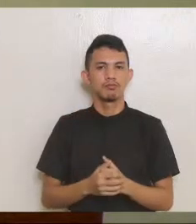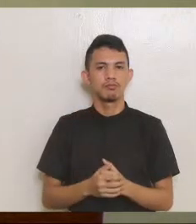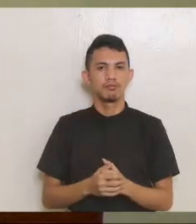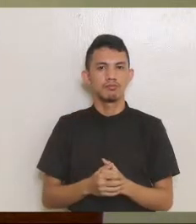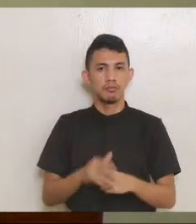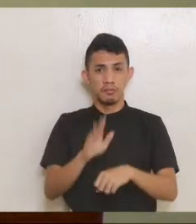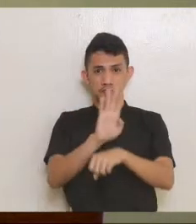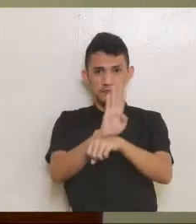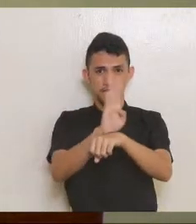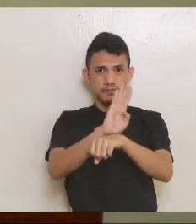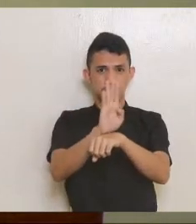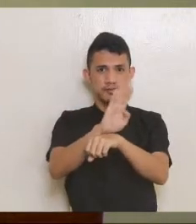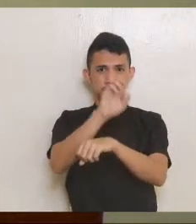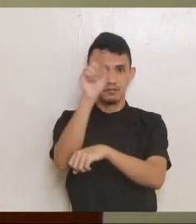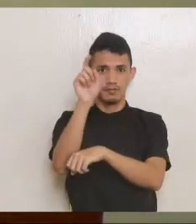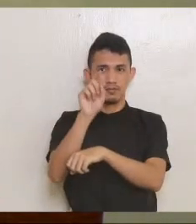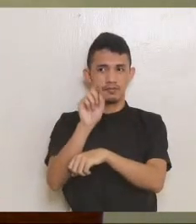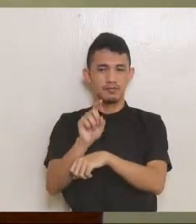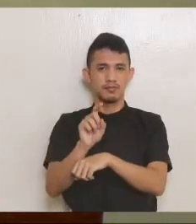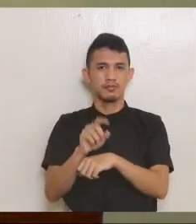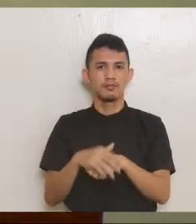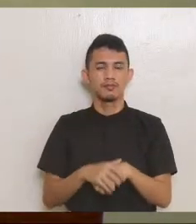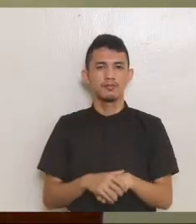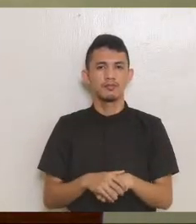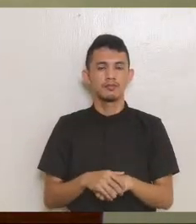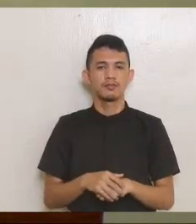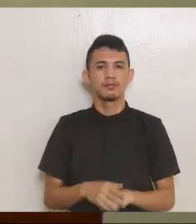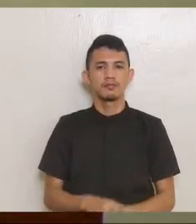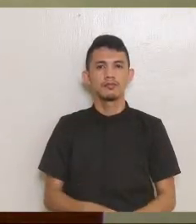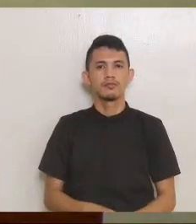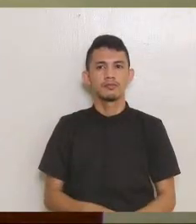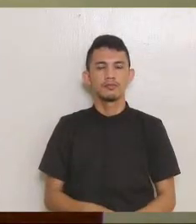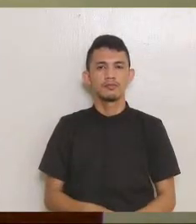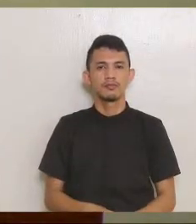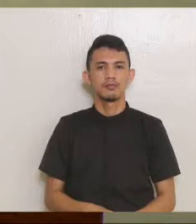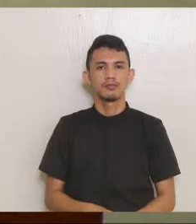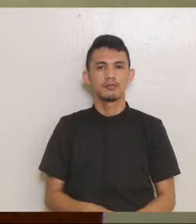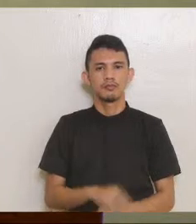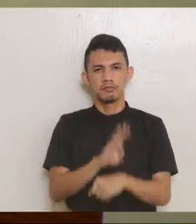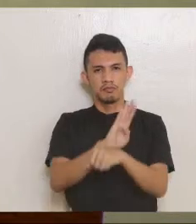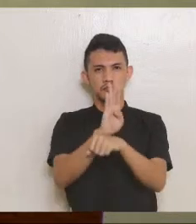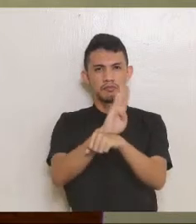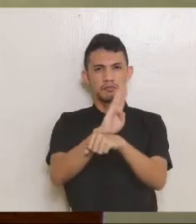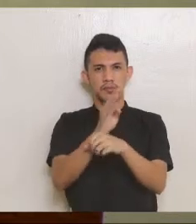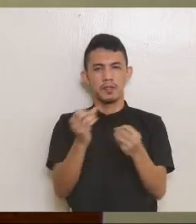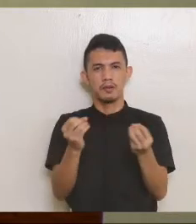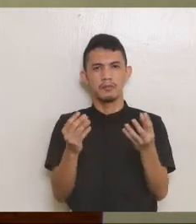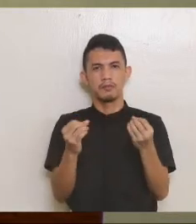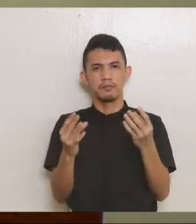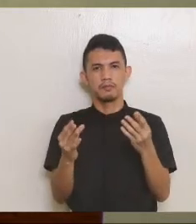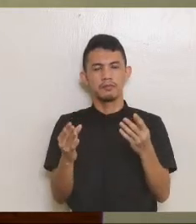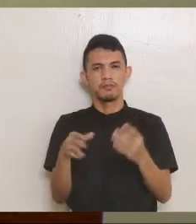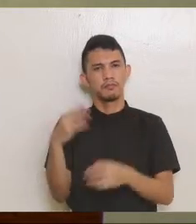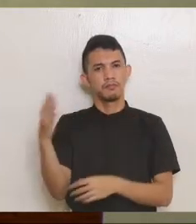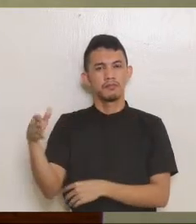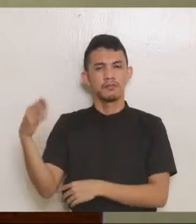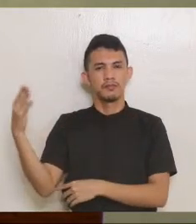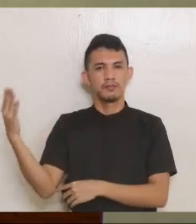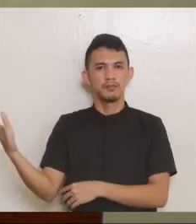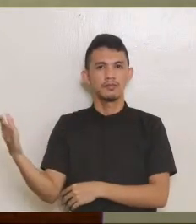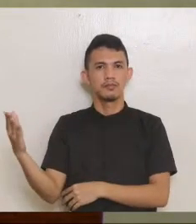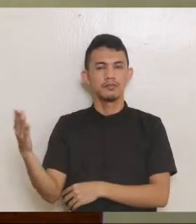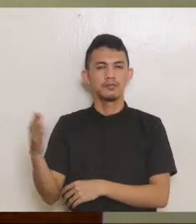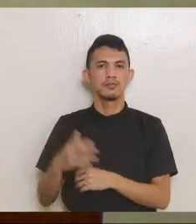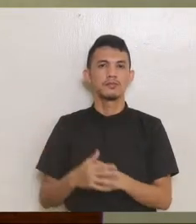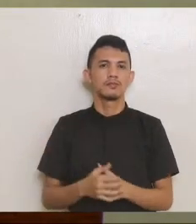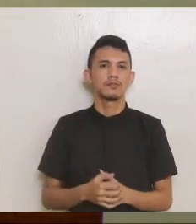Busy sa pag-acquire, sabi sa unsa na lang. Sa siguro mingon ka nga sa pag-acquire sa